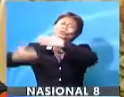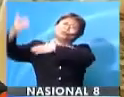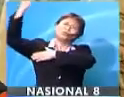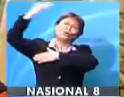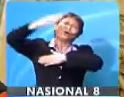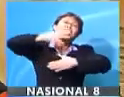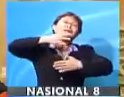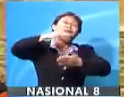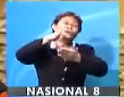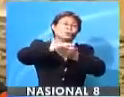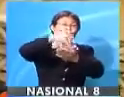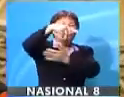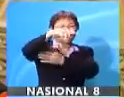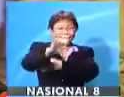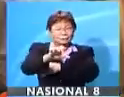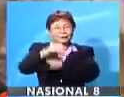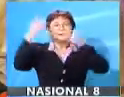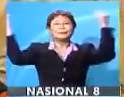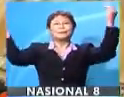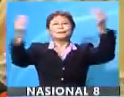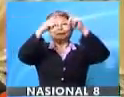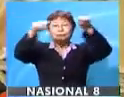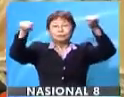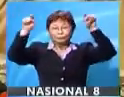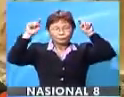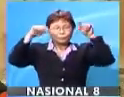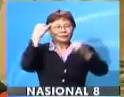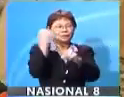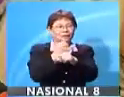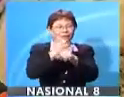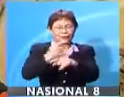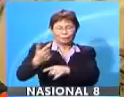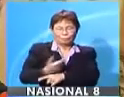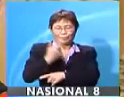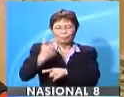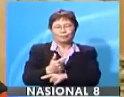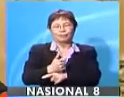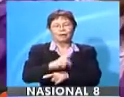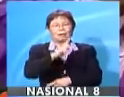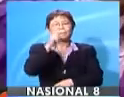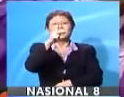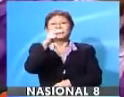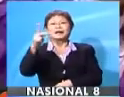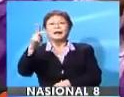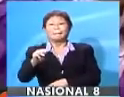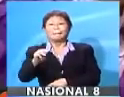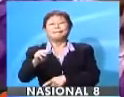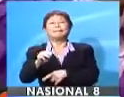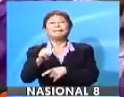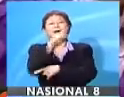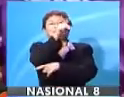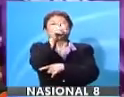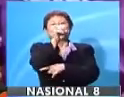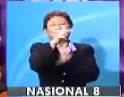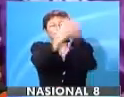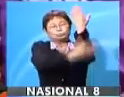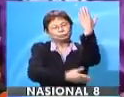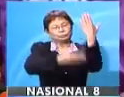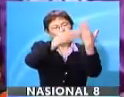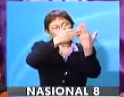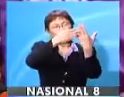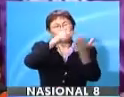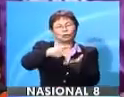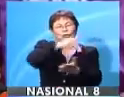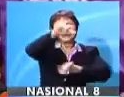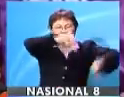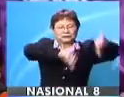berkata demikian dalam sidang media Majlis Convocation Institusi Latihan Kementerian Kesihatan Malaysia, Zon Semenanjung di College